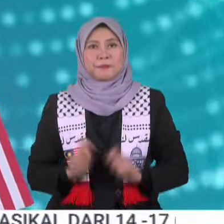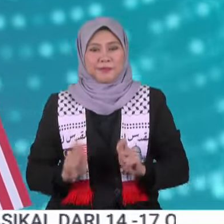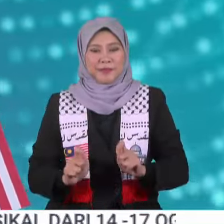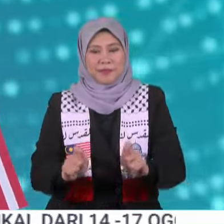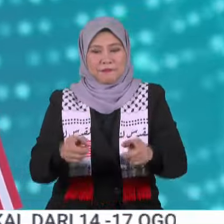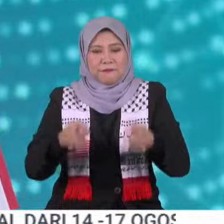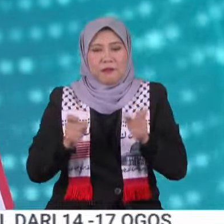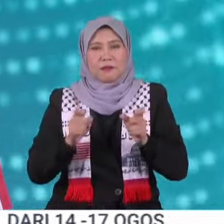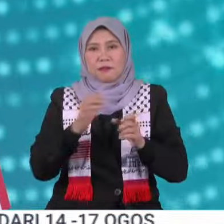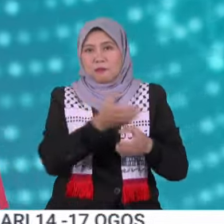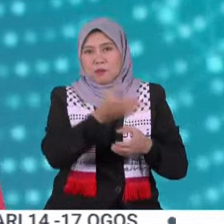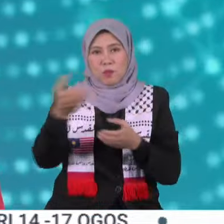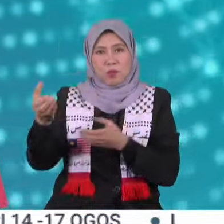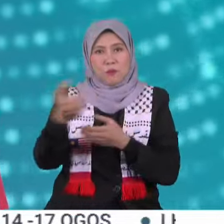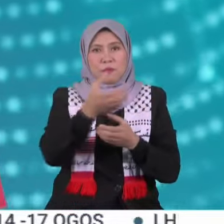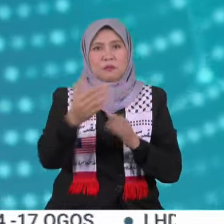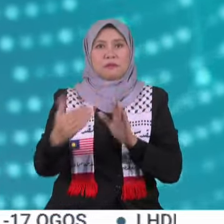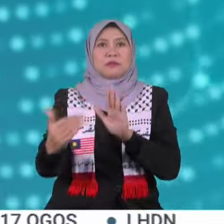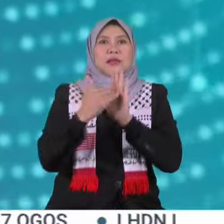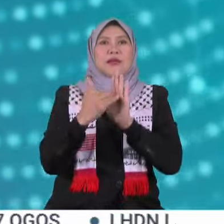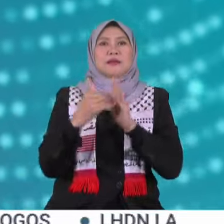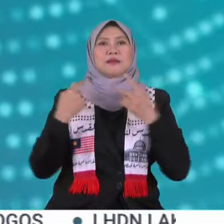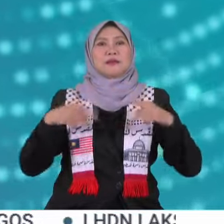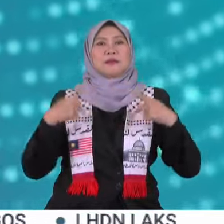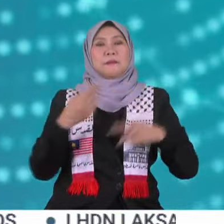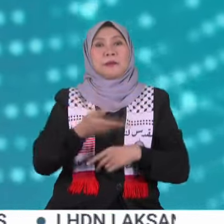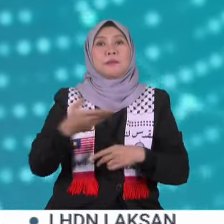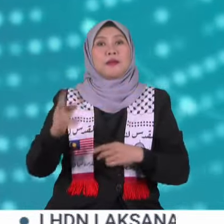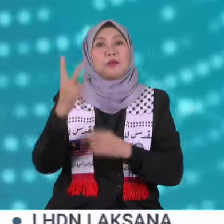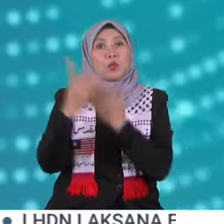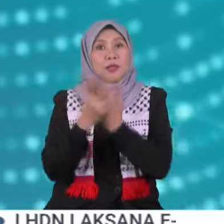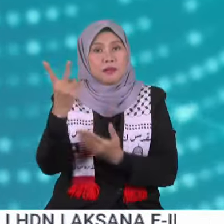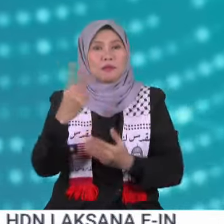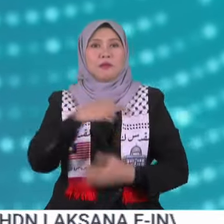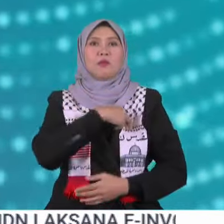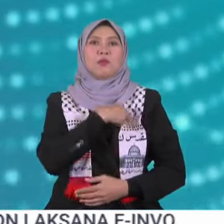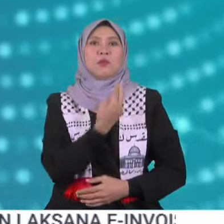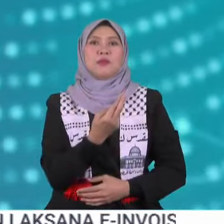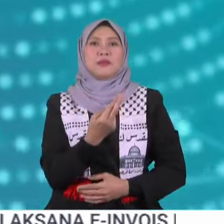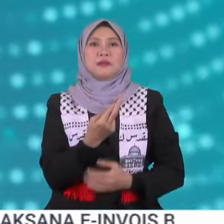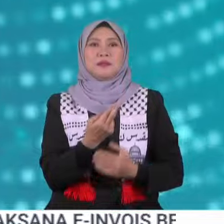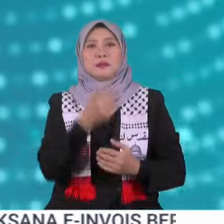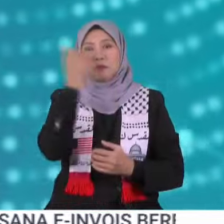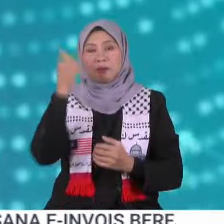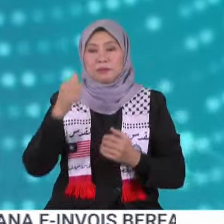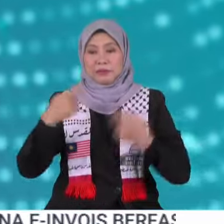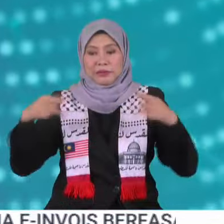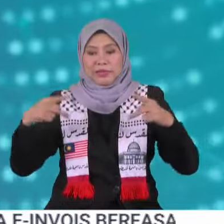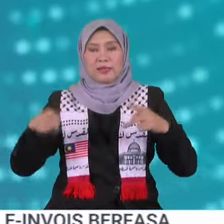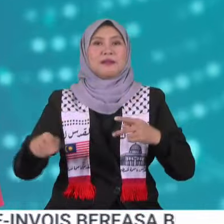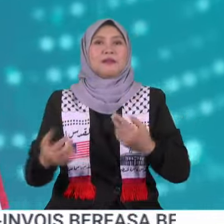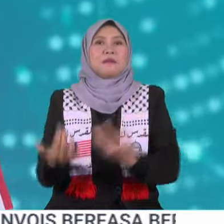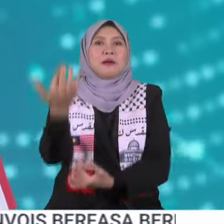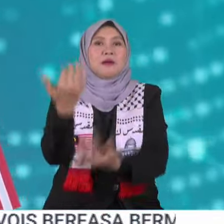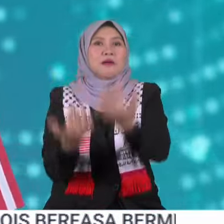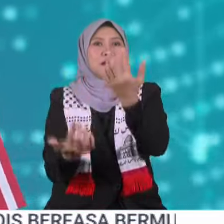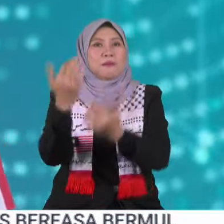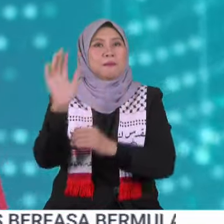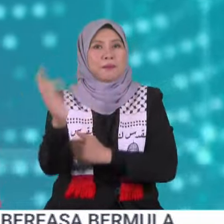Tindakan pantas pihak bomba berjaya menghalang sebuah kedai barang RM2 menanggung kerugian lebih besar selepas store premis itu terbakar pagi